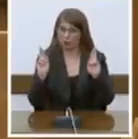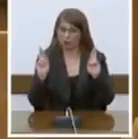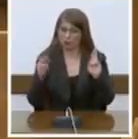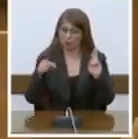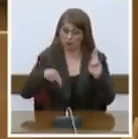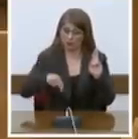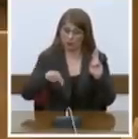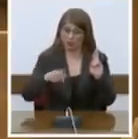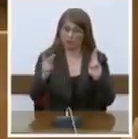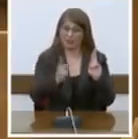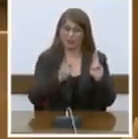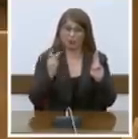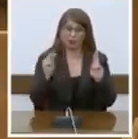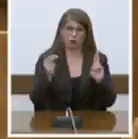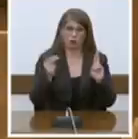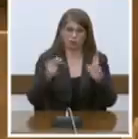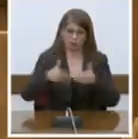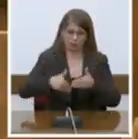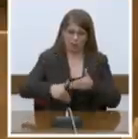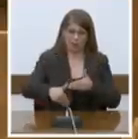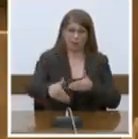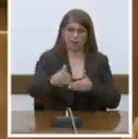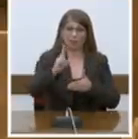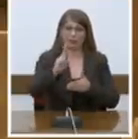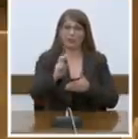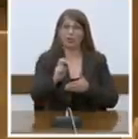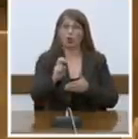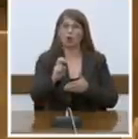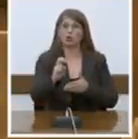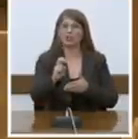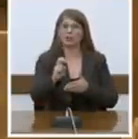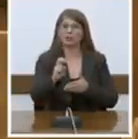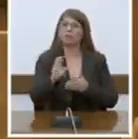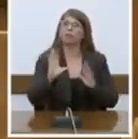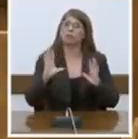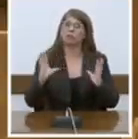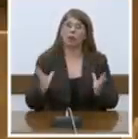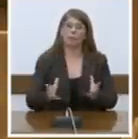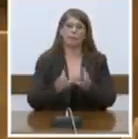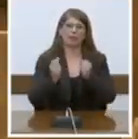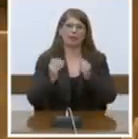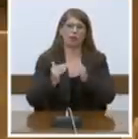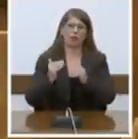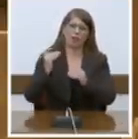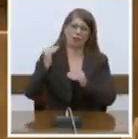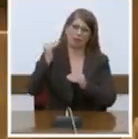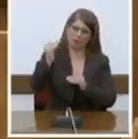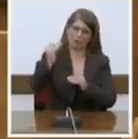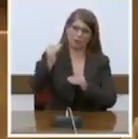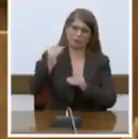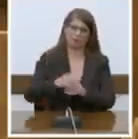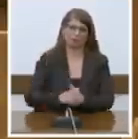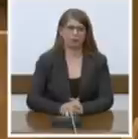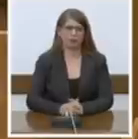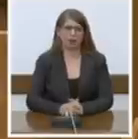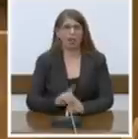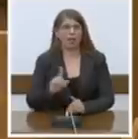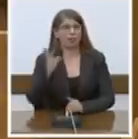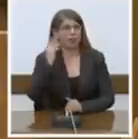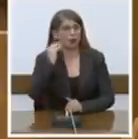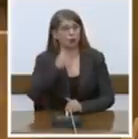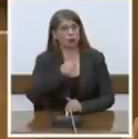την κοινοβουλευτική περίοδο, την 20η, επιτέλους θα αναβαθμιστεί, που δεν θα ακούγονται μόνον